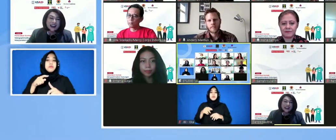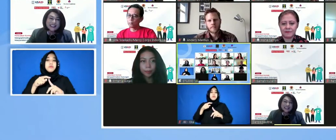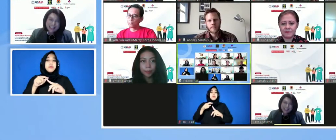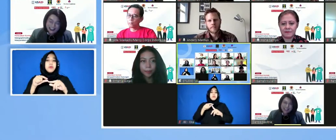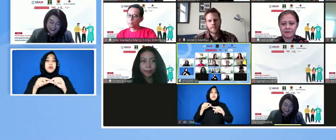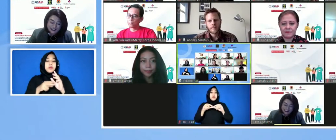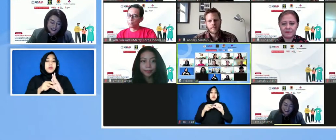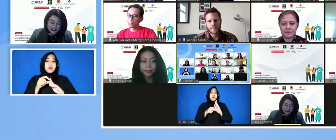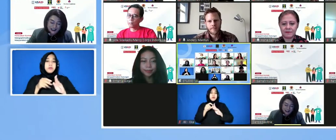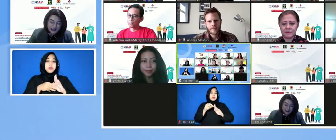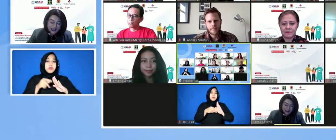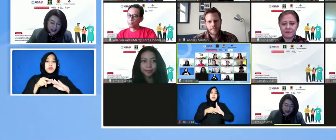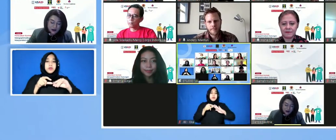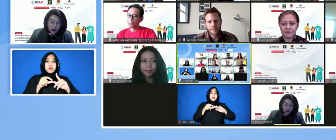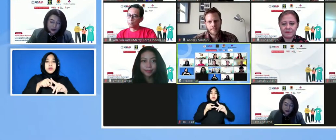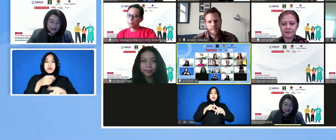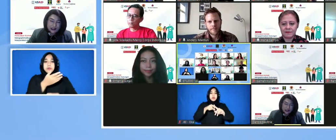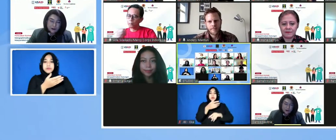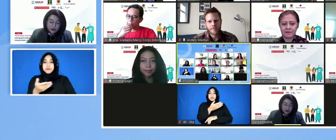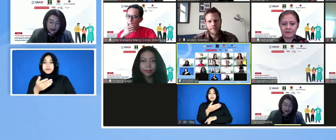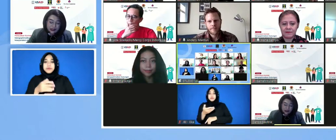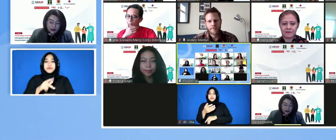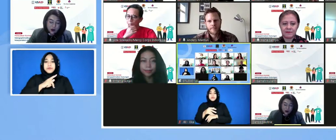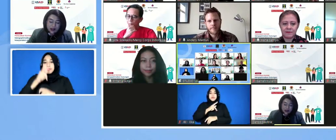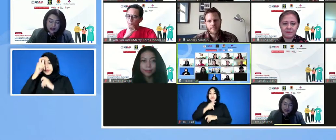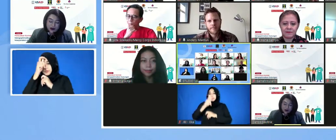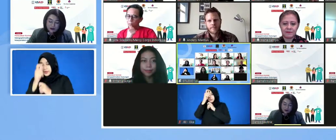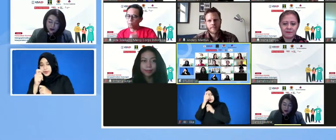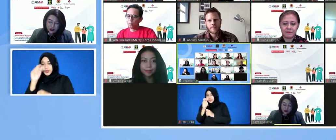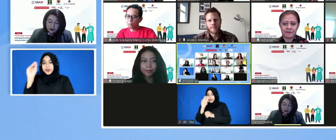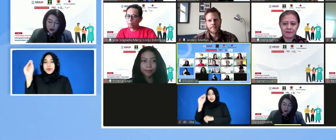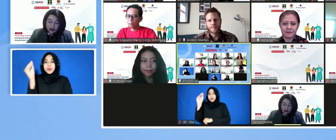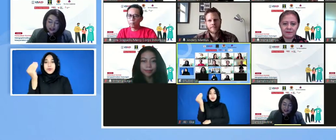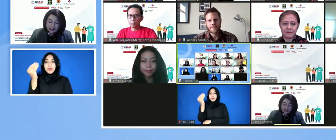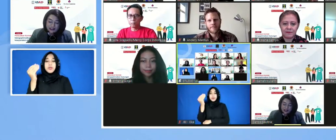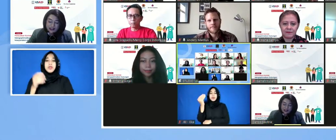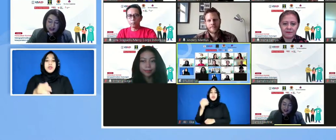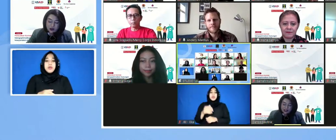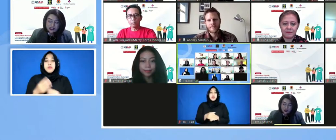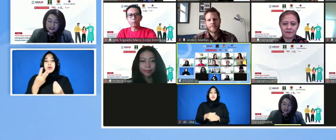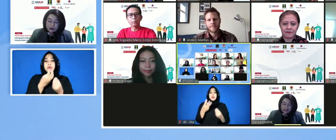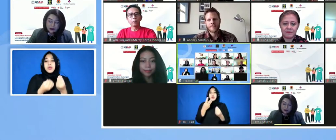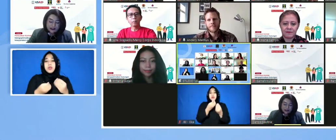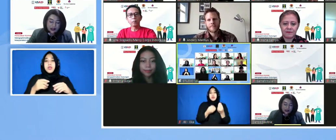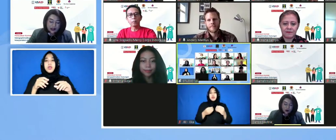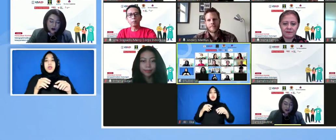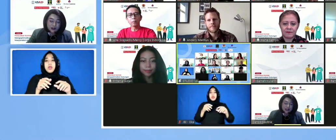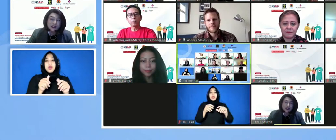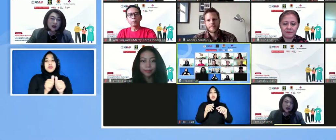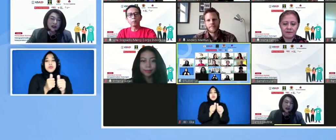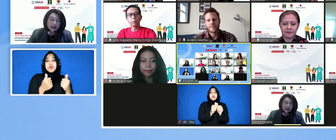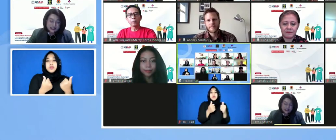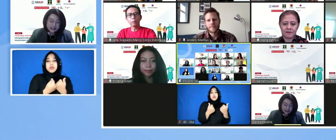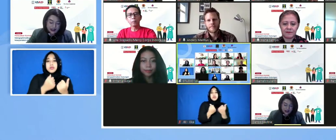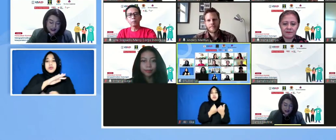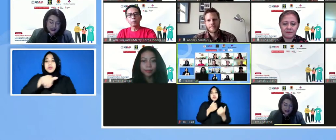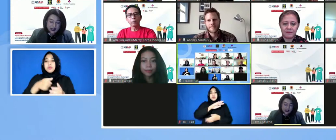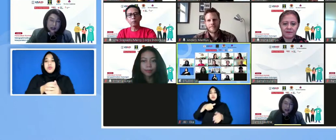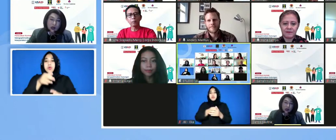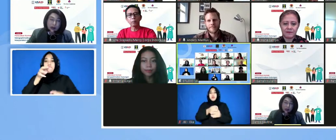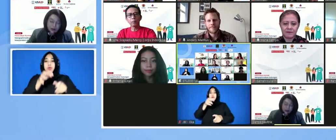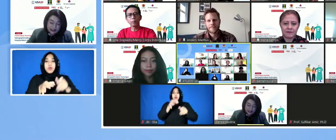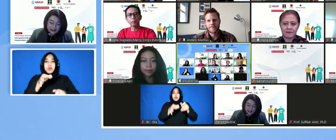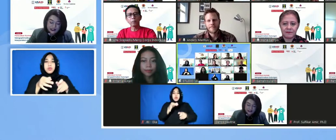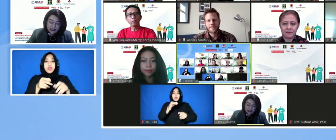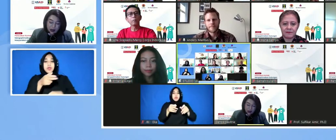Britania Astari. Yang kami hormati Ketua Dewan Pengurus Perwakilan dari Asosiasi Pemerintah Kota Seluruh Indonesia